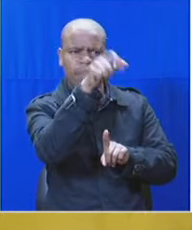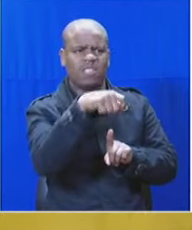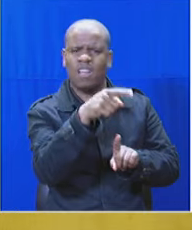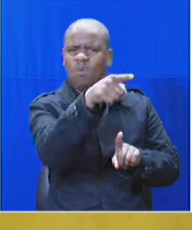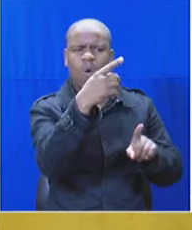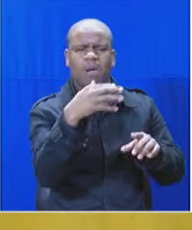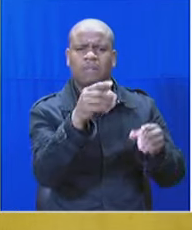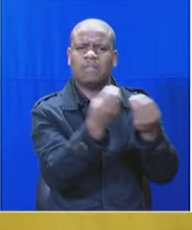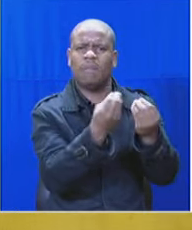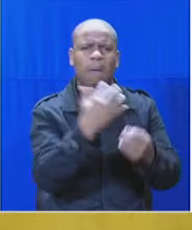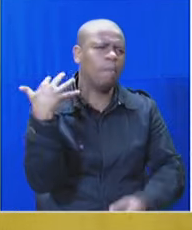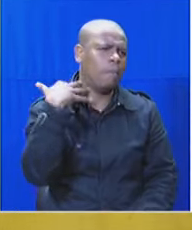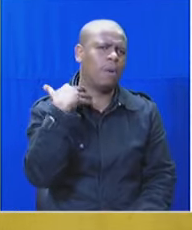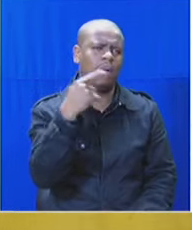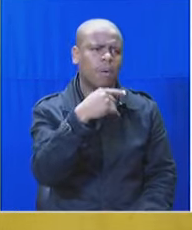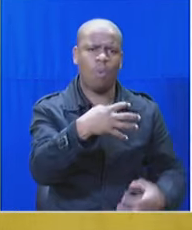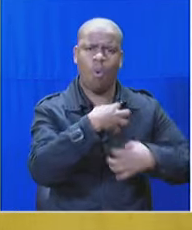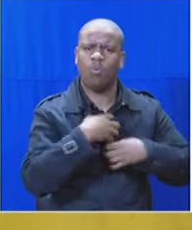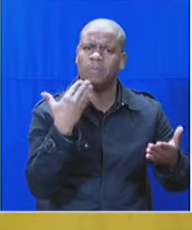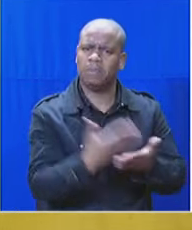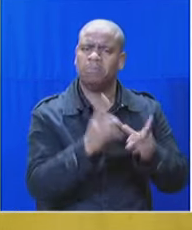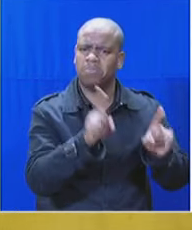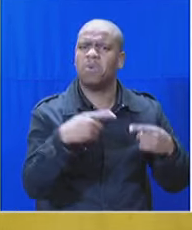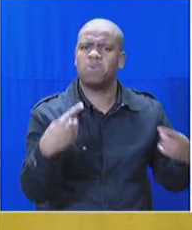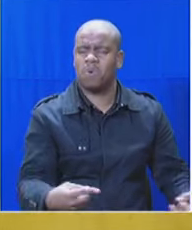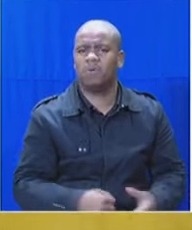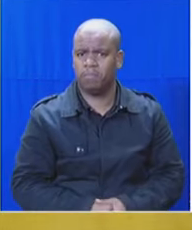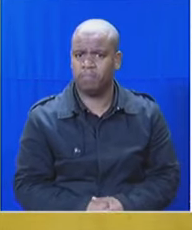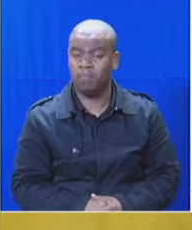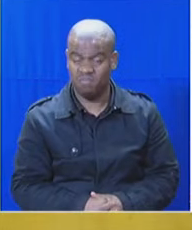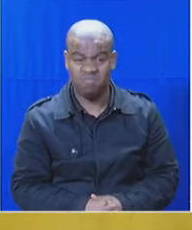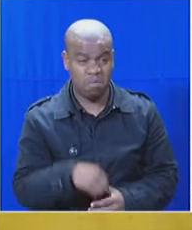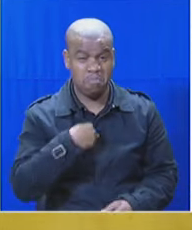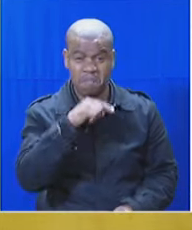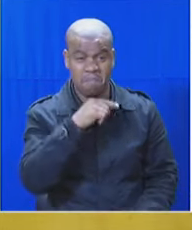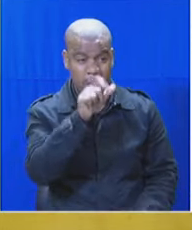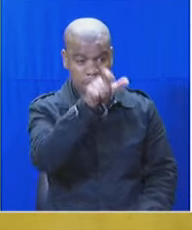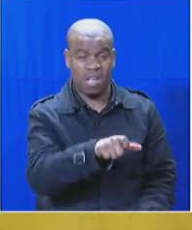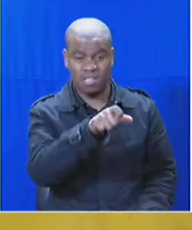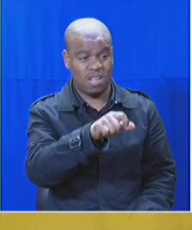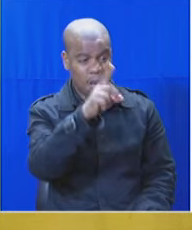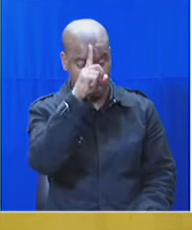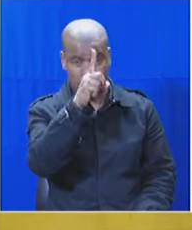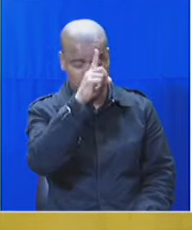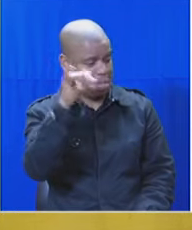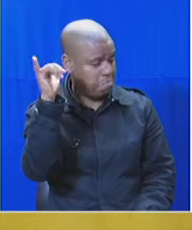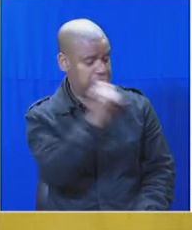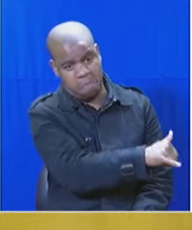umuntu omnyama makahlale ebumnyameni, ebumdakeni, ayimfanelanga imali